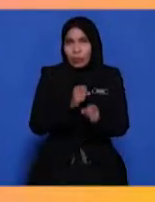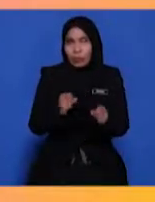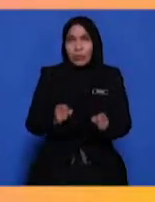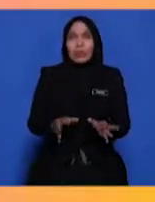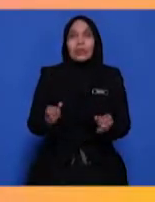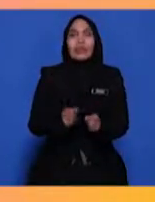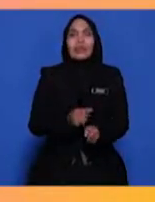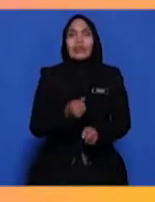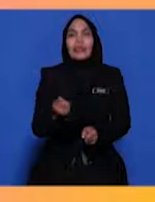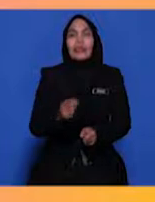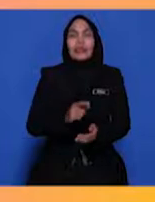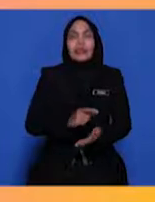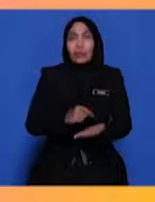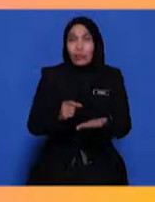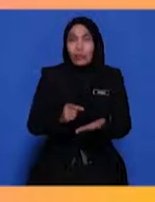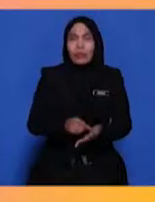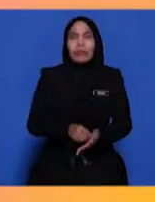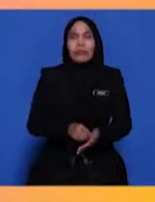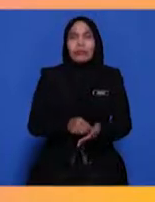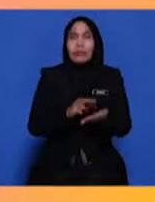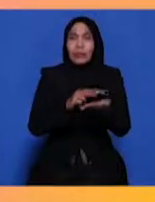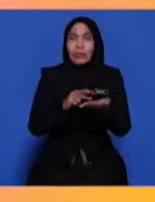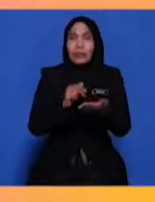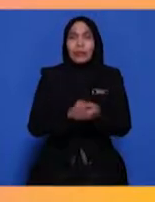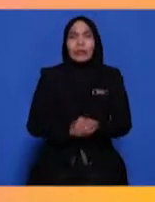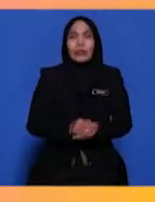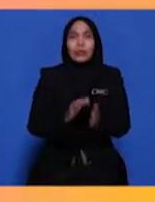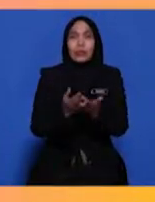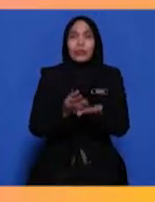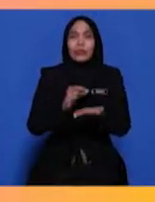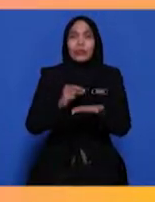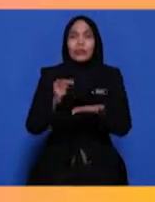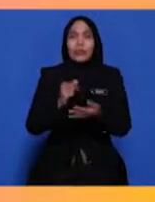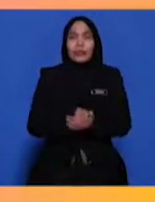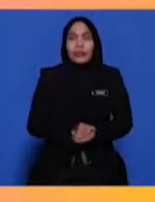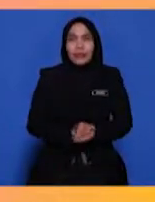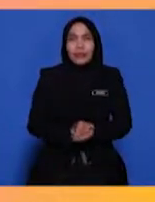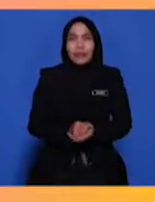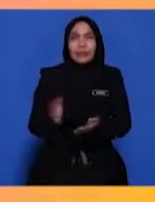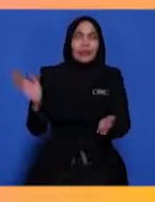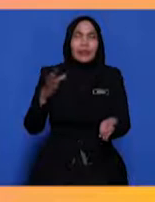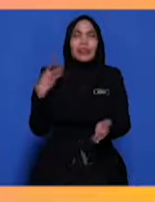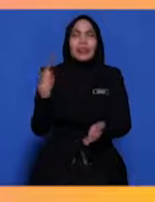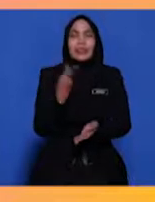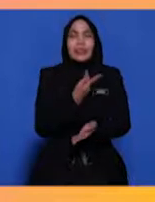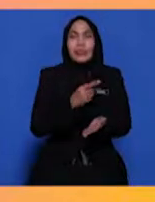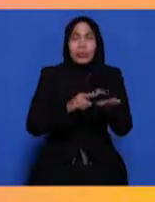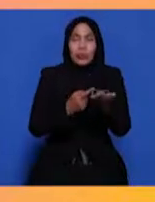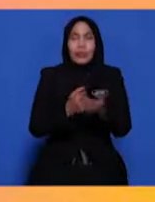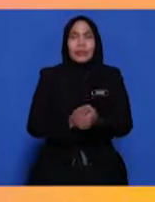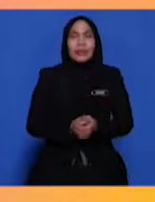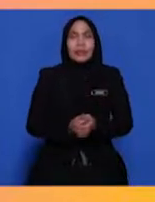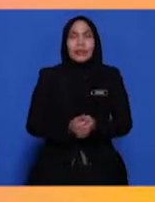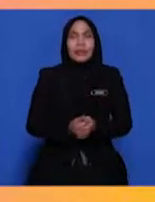tulis, kalkulator, buku teks dan buku catatan? Kalau dah, mari kita mula sesi